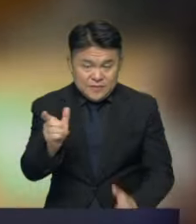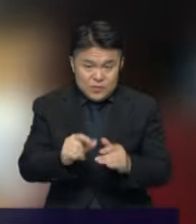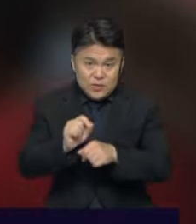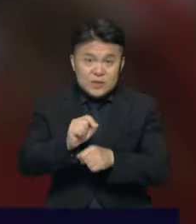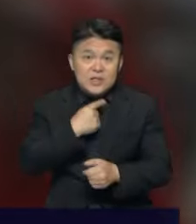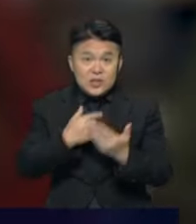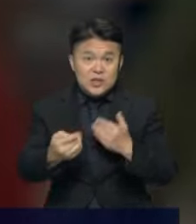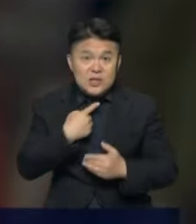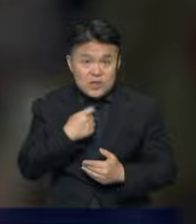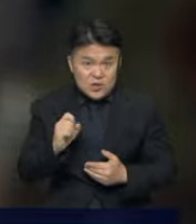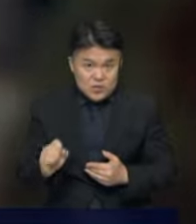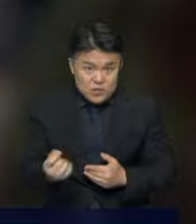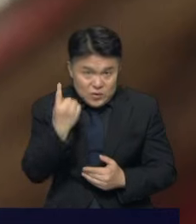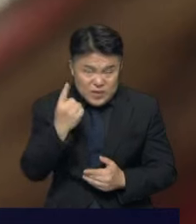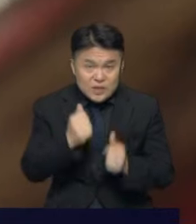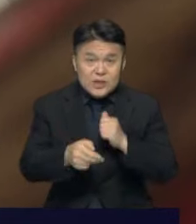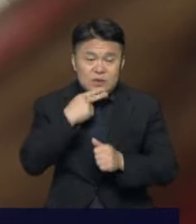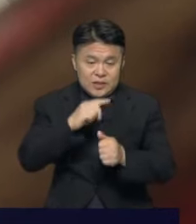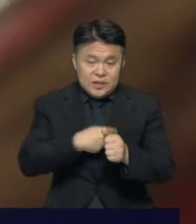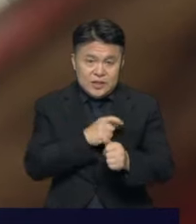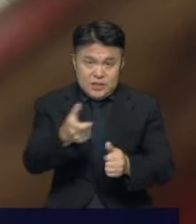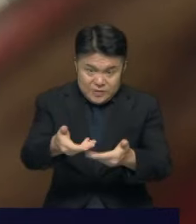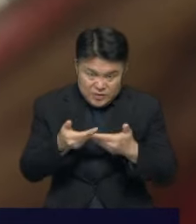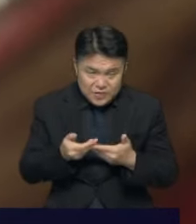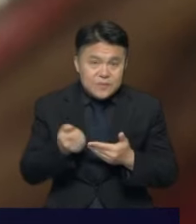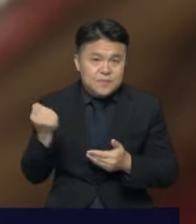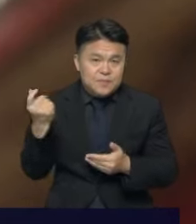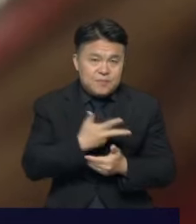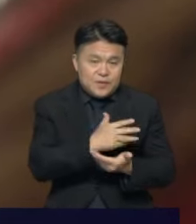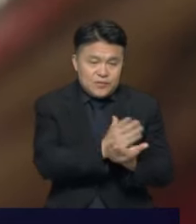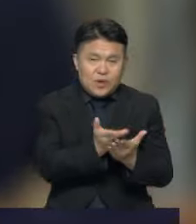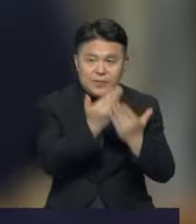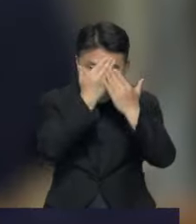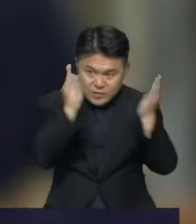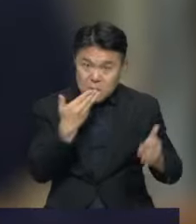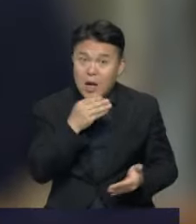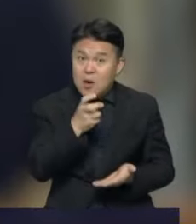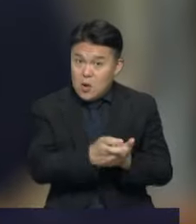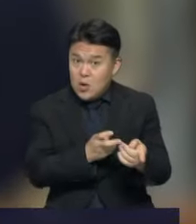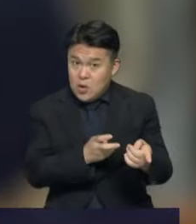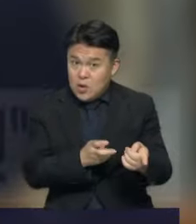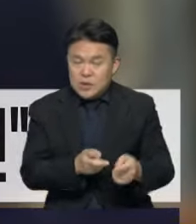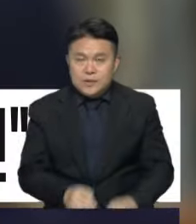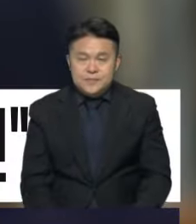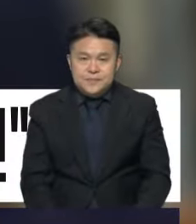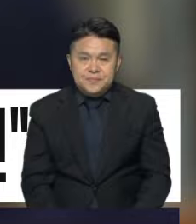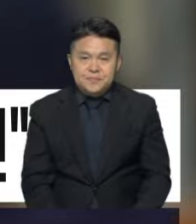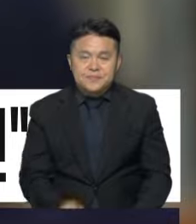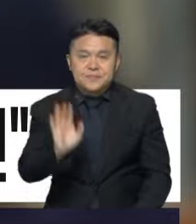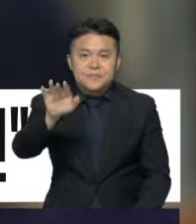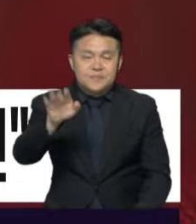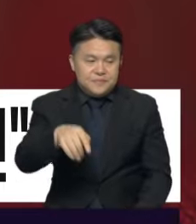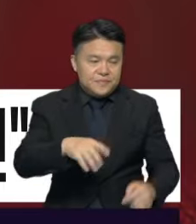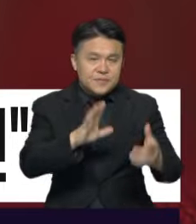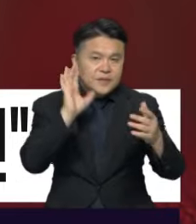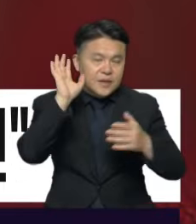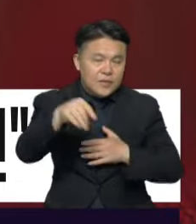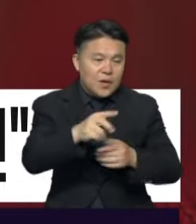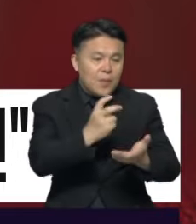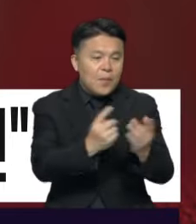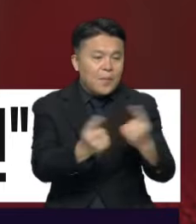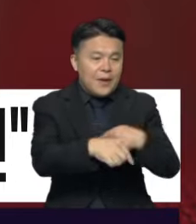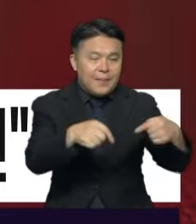시험 없이 자동으로 자격을 부여하거나 일부 시험 과목을 면제하는 규정이 있습니다 권기 관계자는 소관 부처들과 제도개선